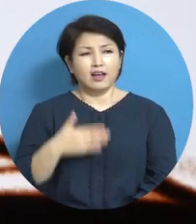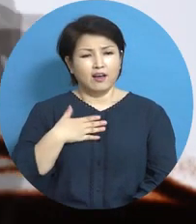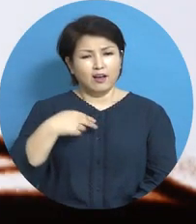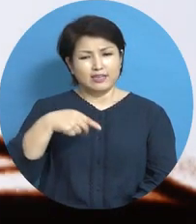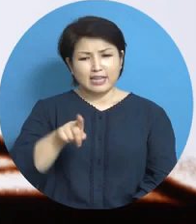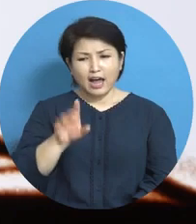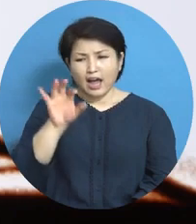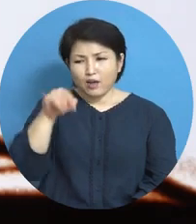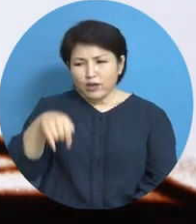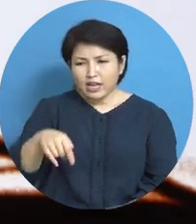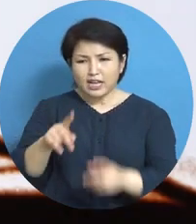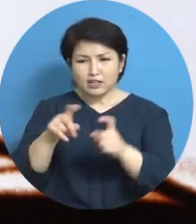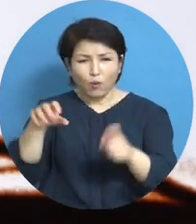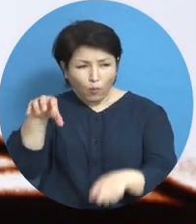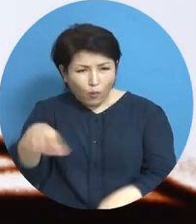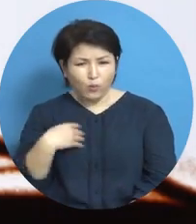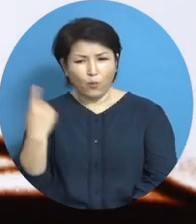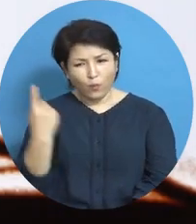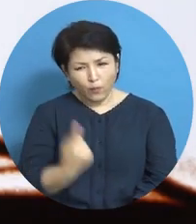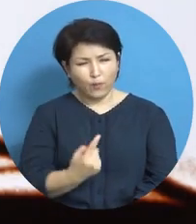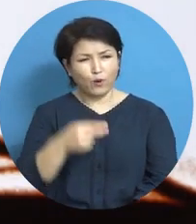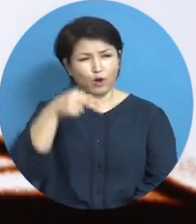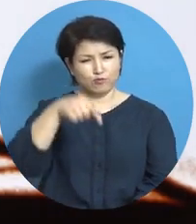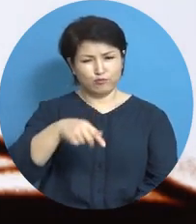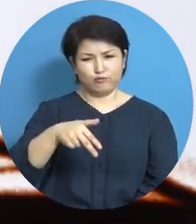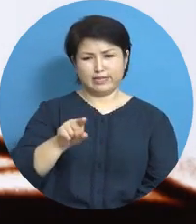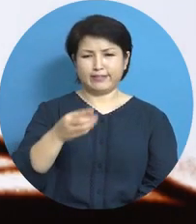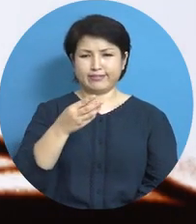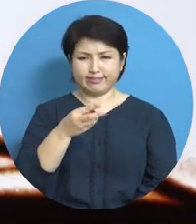사회성에서 온 수자타라고 불리는 사람입니다.